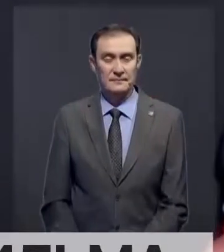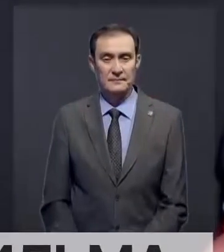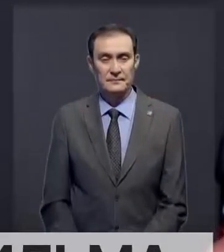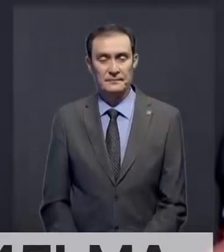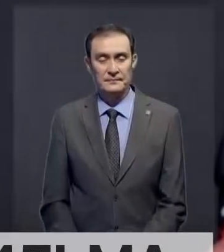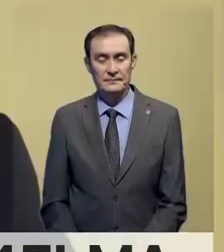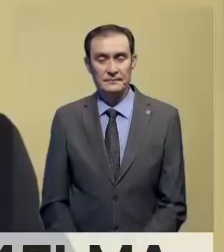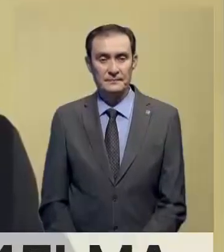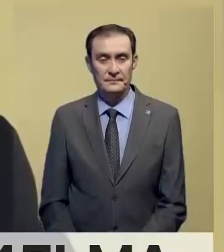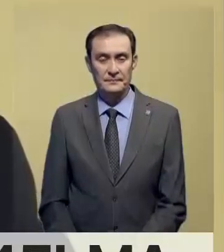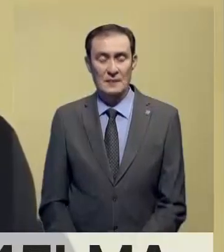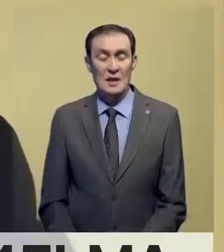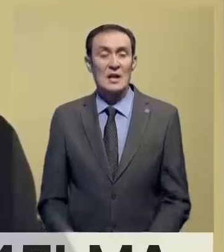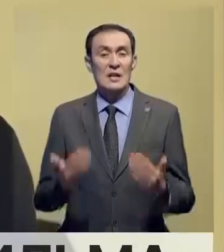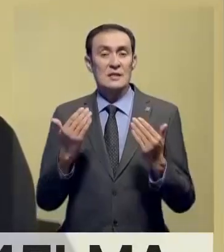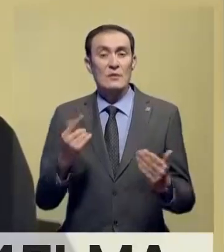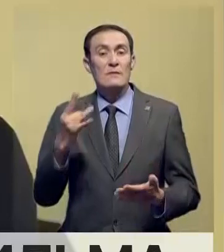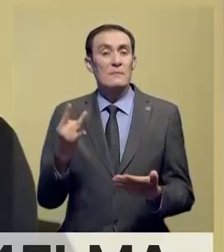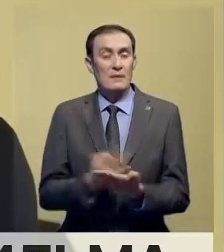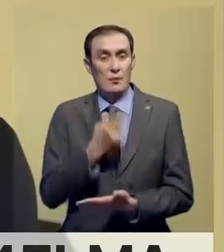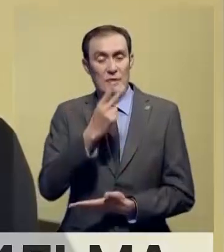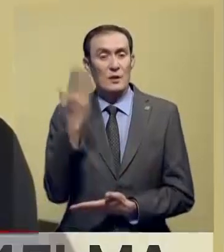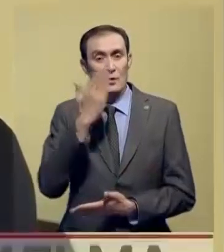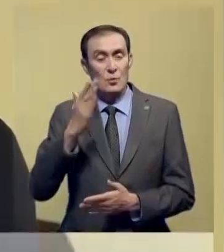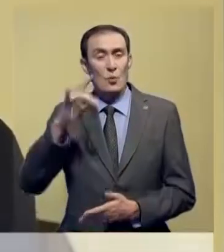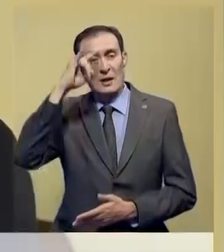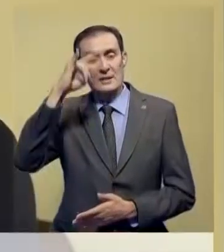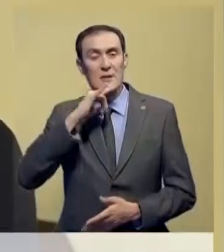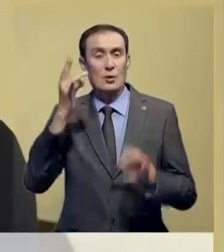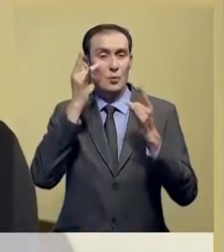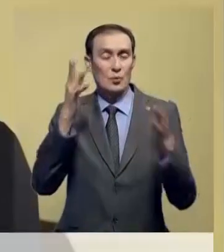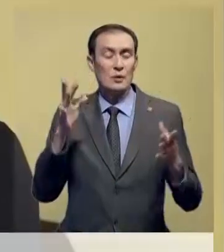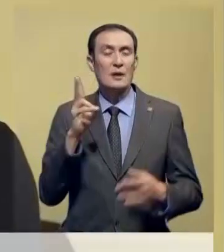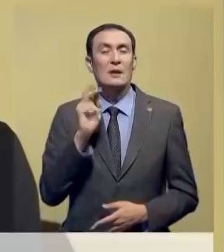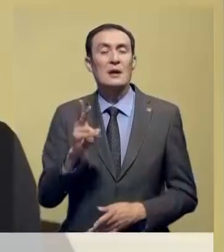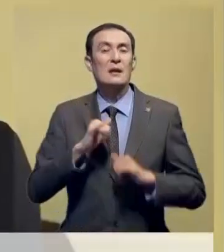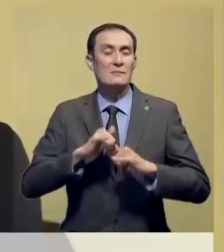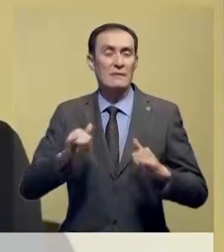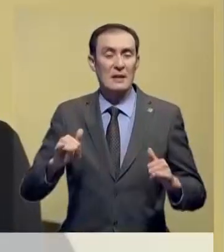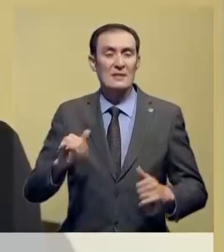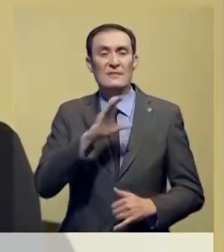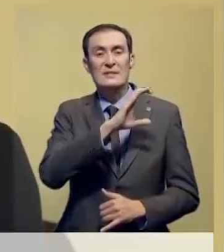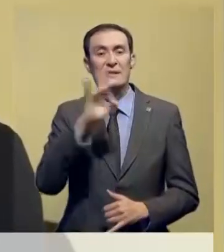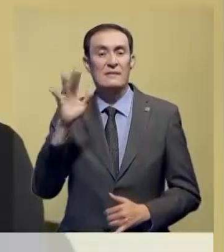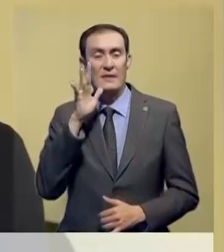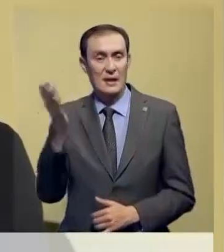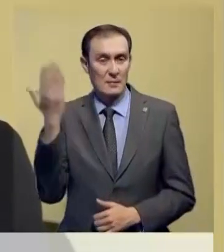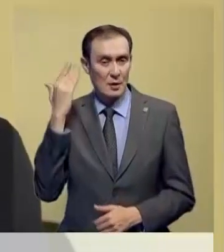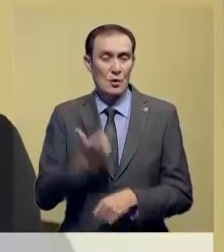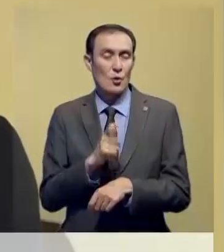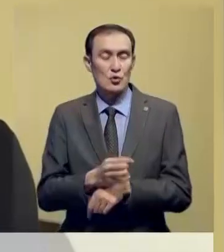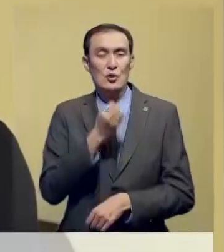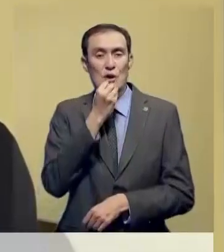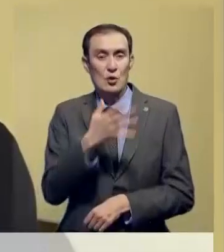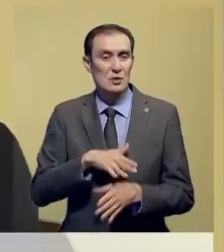interesting movie, actually. Сегодня я впервые увидел кино о казахской культуре и о том, как она развивалась в советское время. Это очень